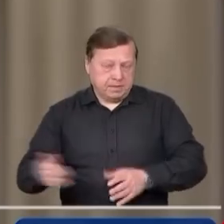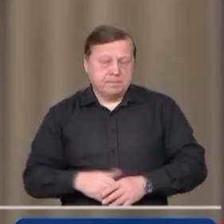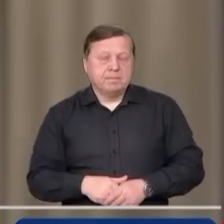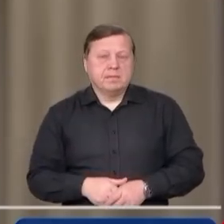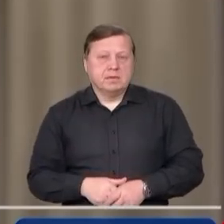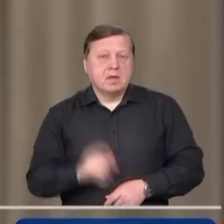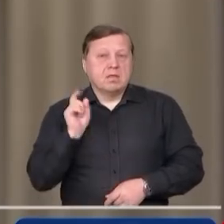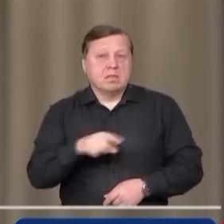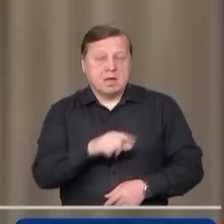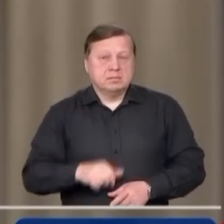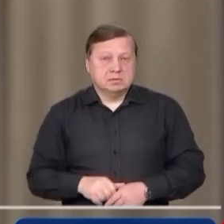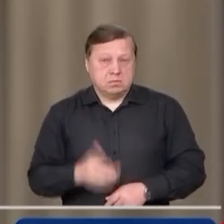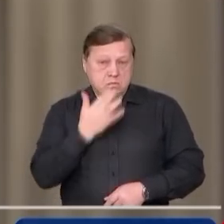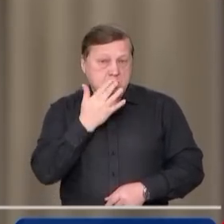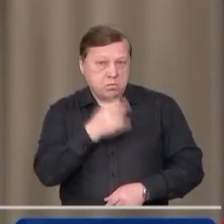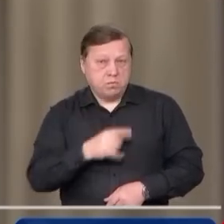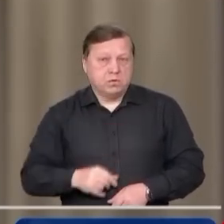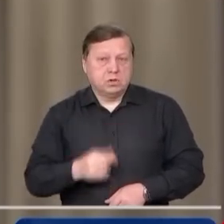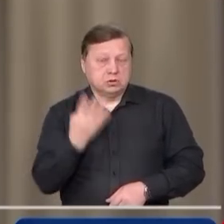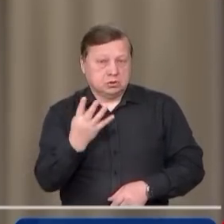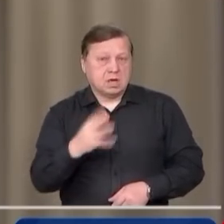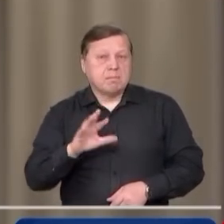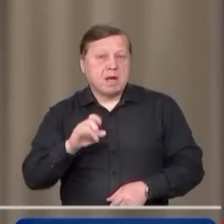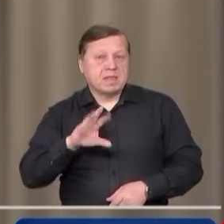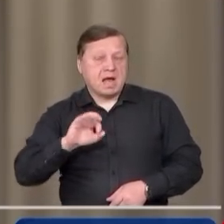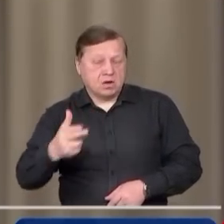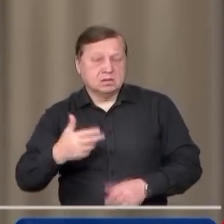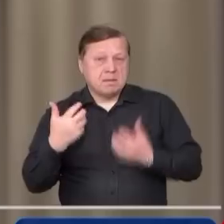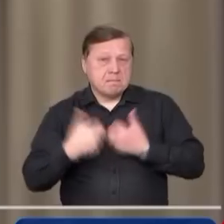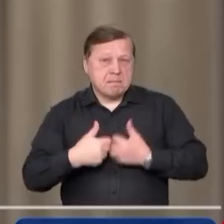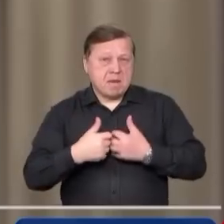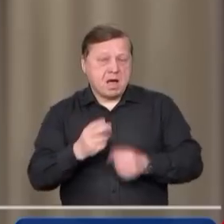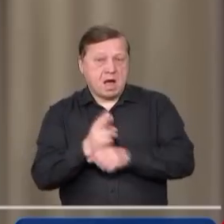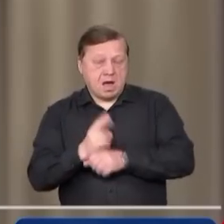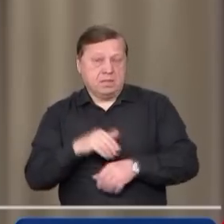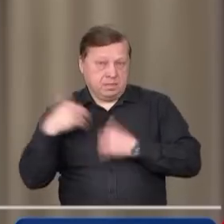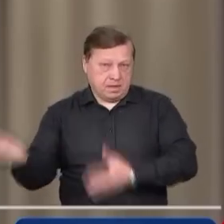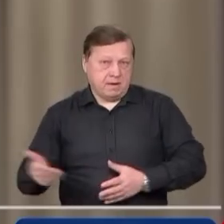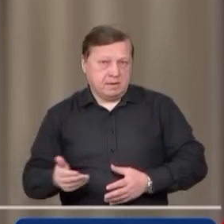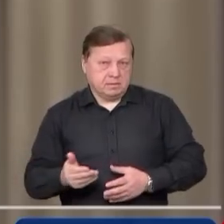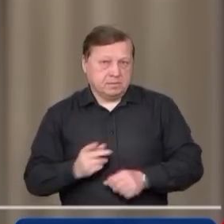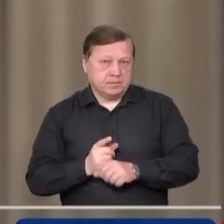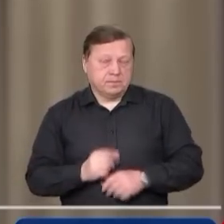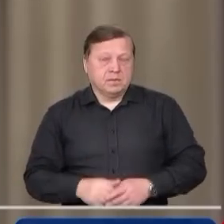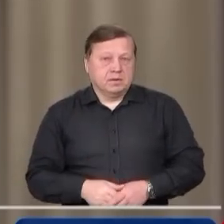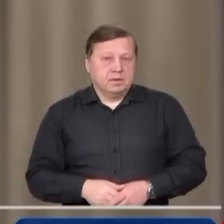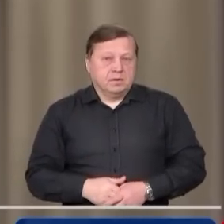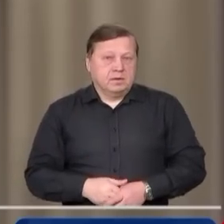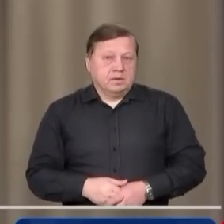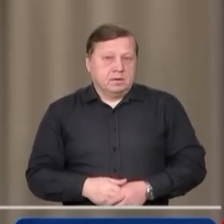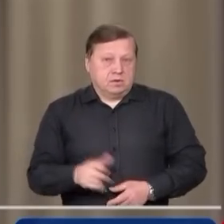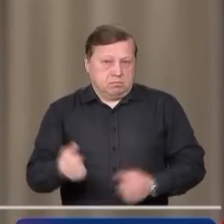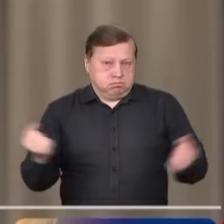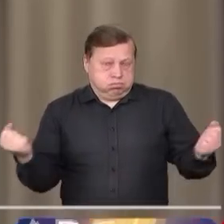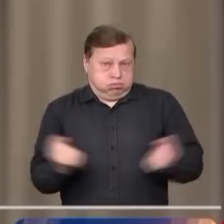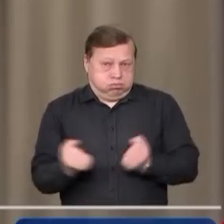Niemcy wspominali również o czterech batalionach zmechanizowanej artylerii. Także jest to bardzo